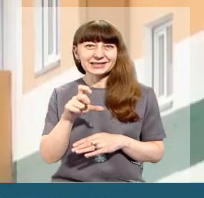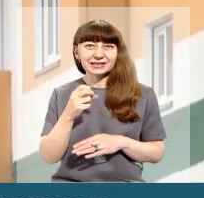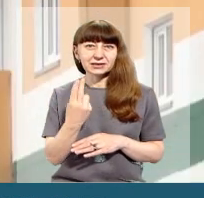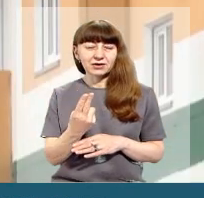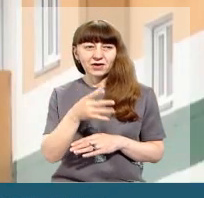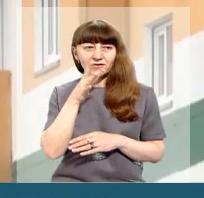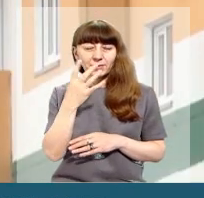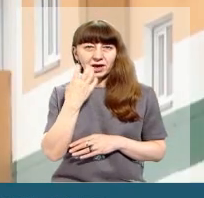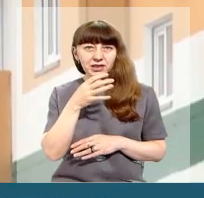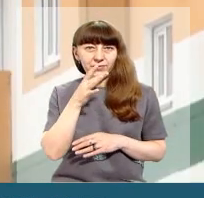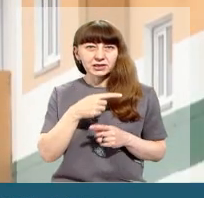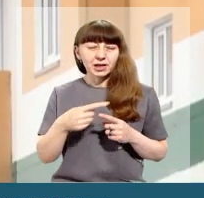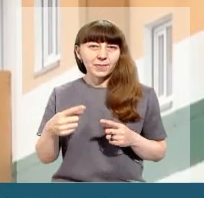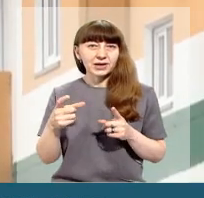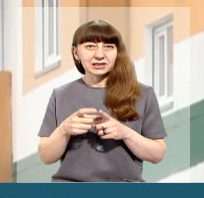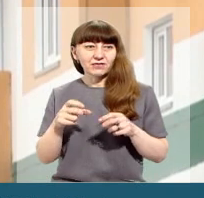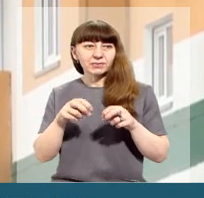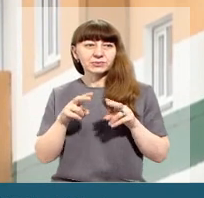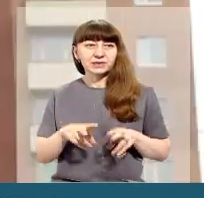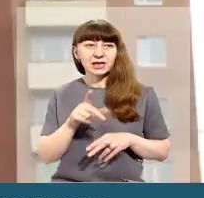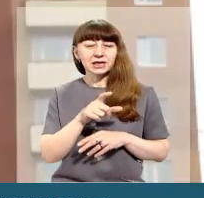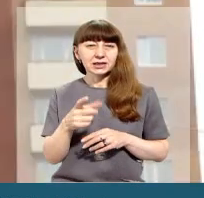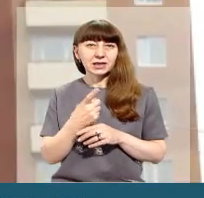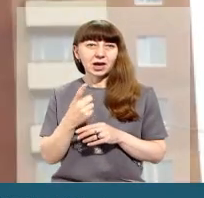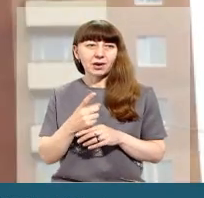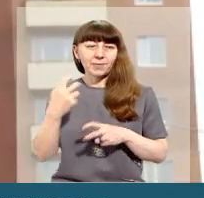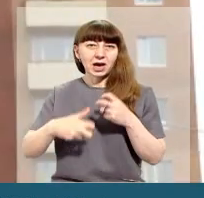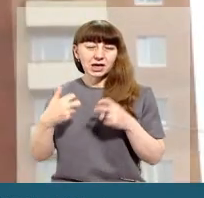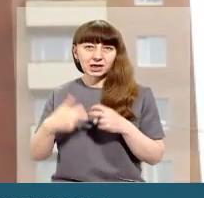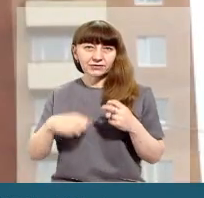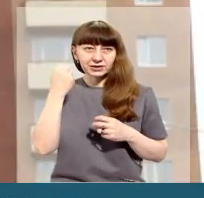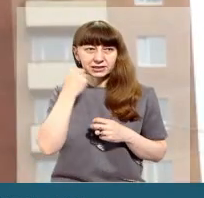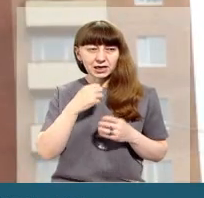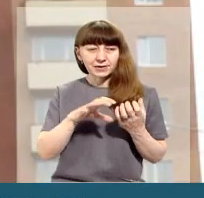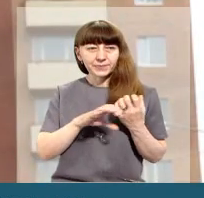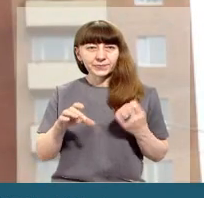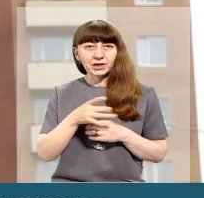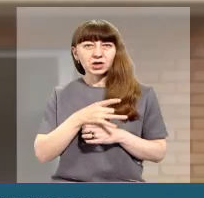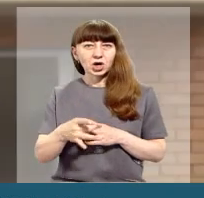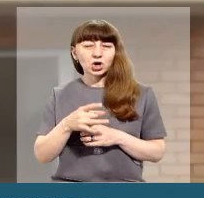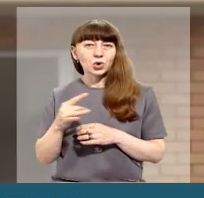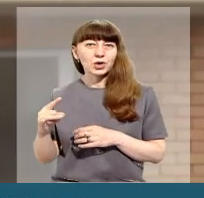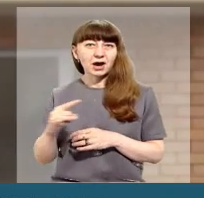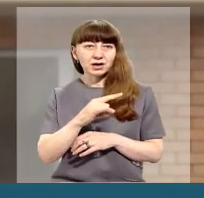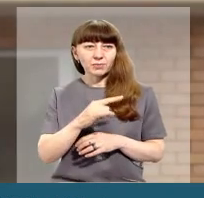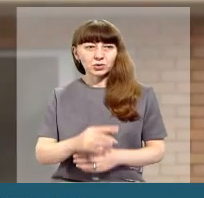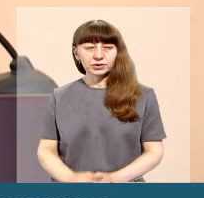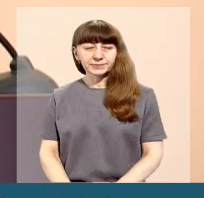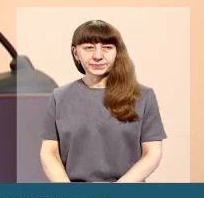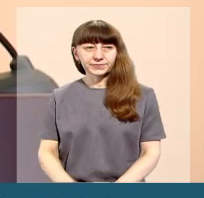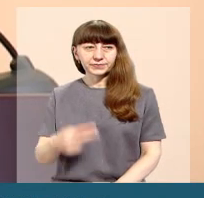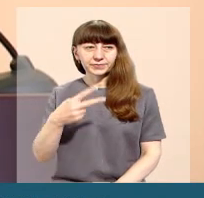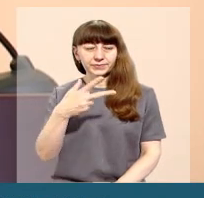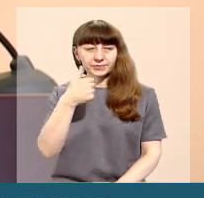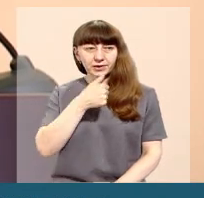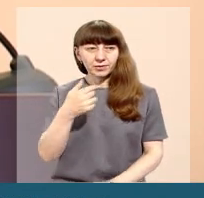вопрос во время отопительного сезона, по словам специалистов, это порывы на тепловых сетях в микрорайоне «Аэропорт». В 2023 году